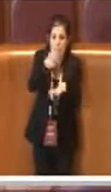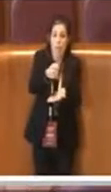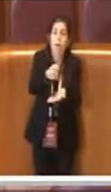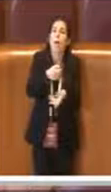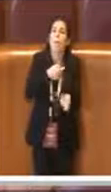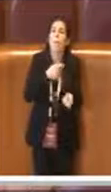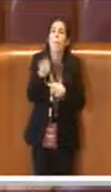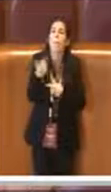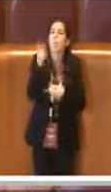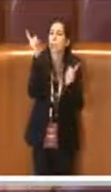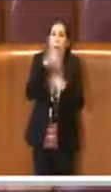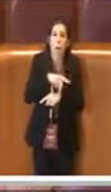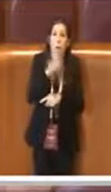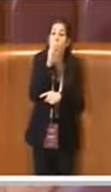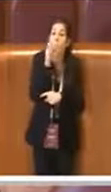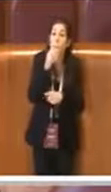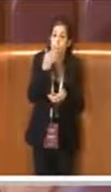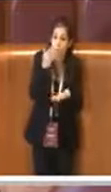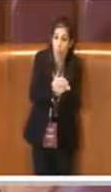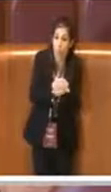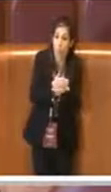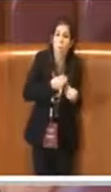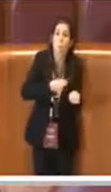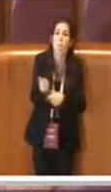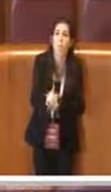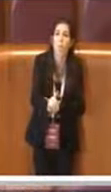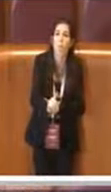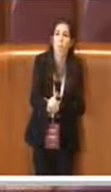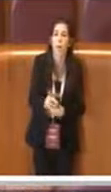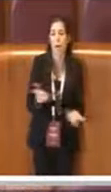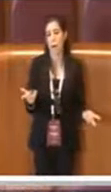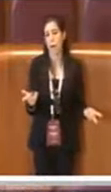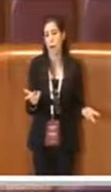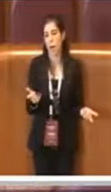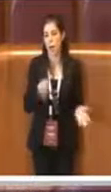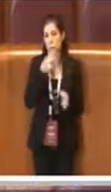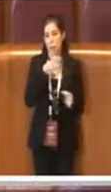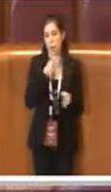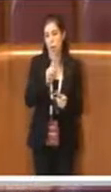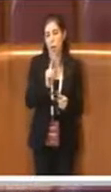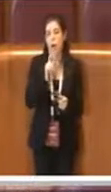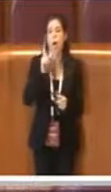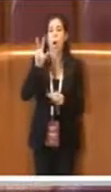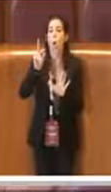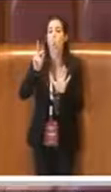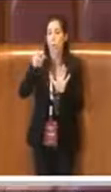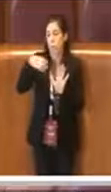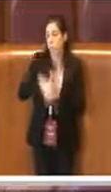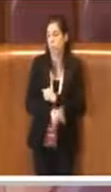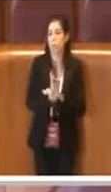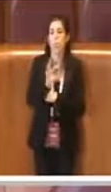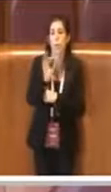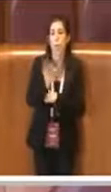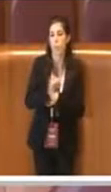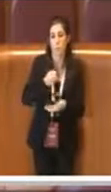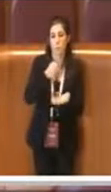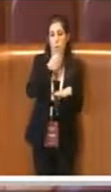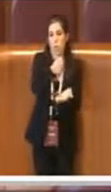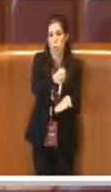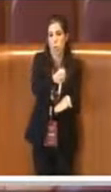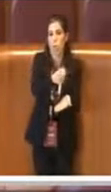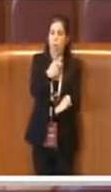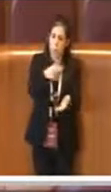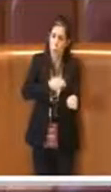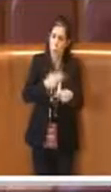questi non venivano spesi. Per questo si è passati all'abbattimento del 50%. Per questo